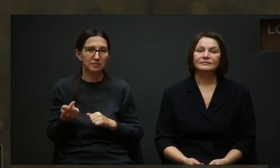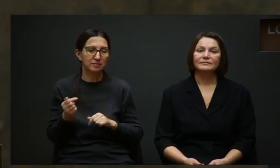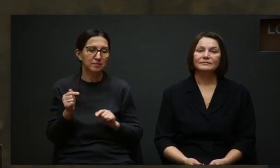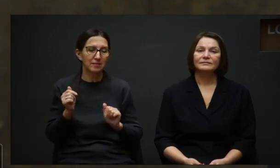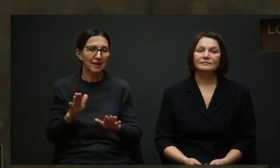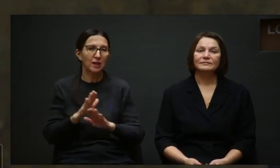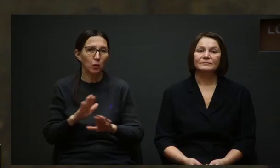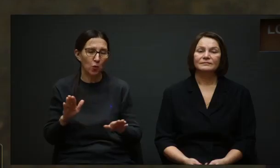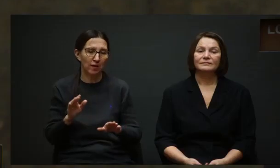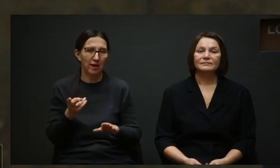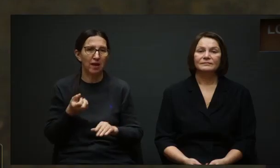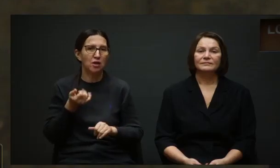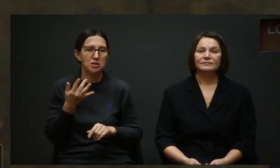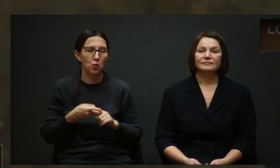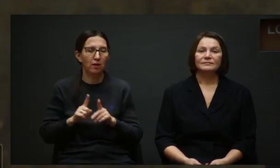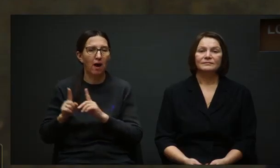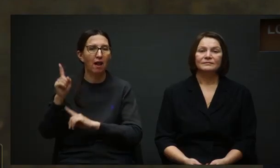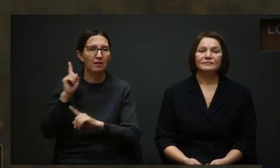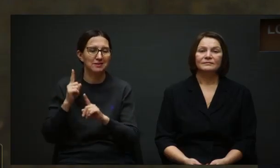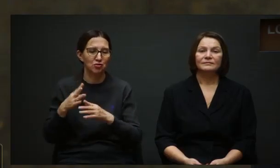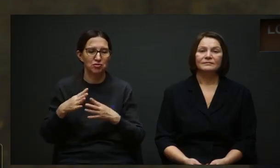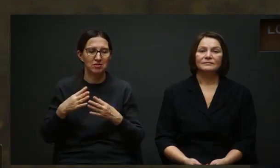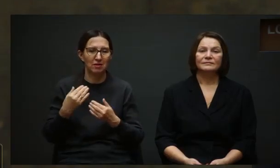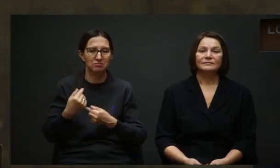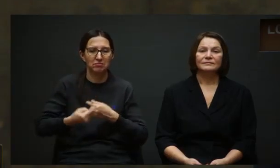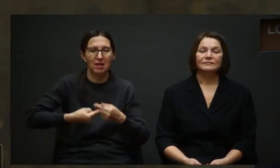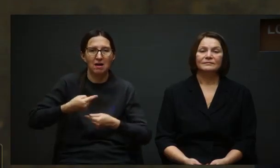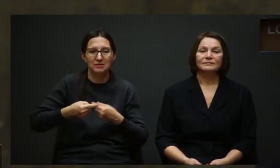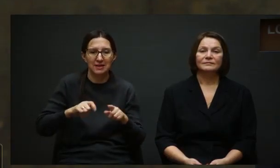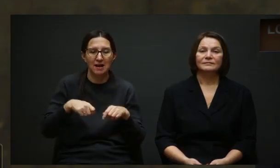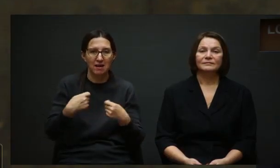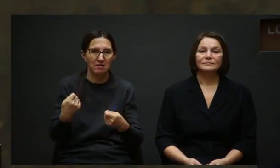не только и не столько классическое наследие